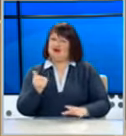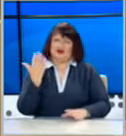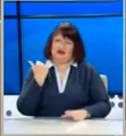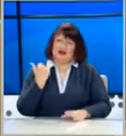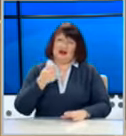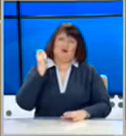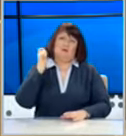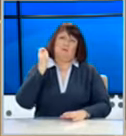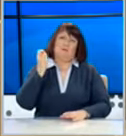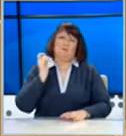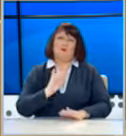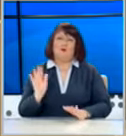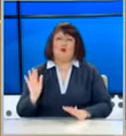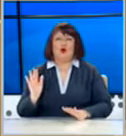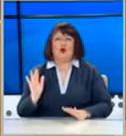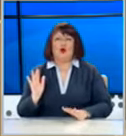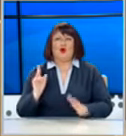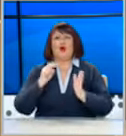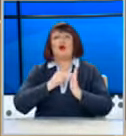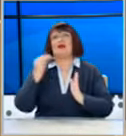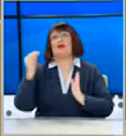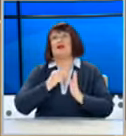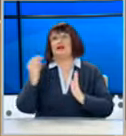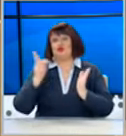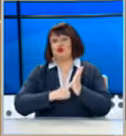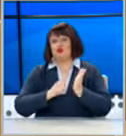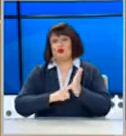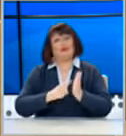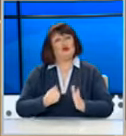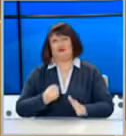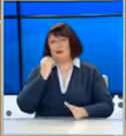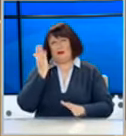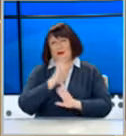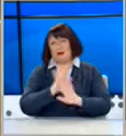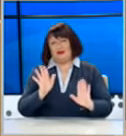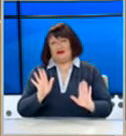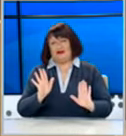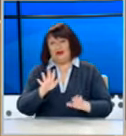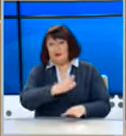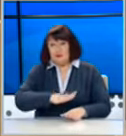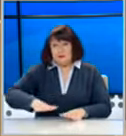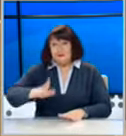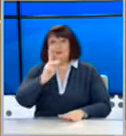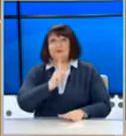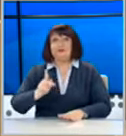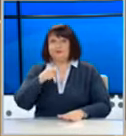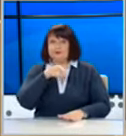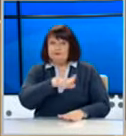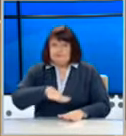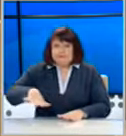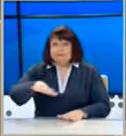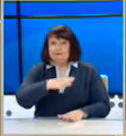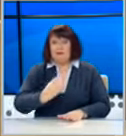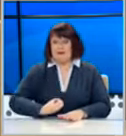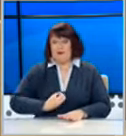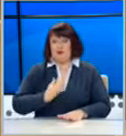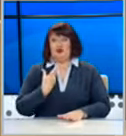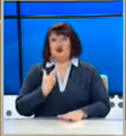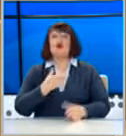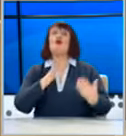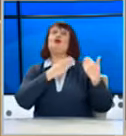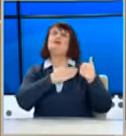πολιτική και απέναντι στους θεσμούς. Και γι' αυτό το κλίμα που υπάρχει στην κοινωνία είστε απολύτως υπεύθυνοι, κύριοι